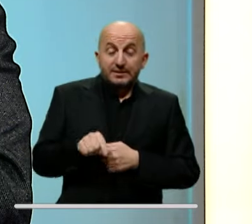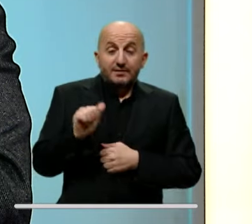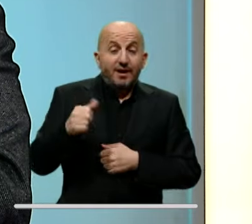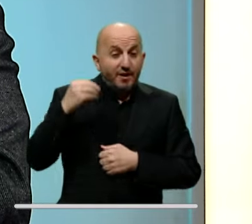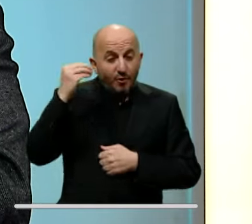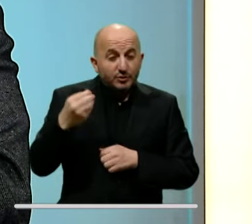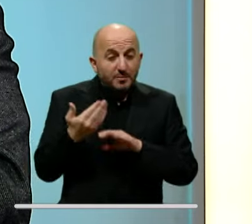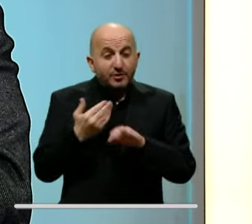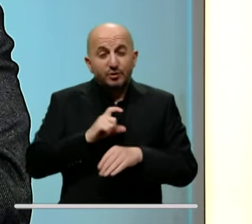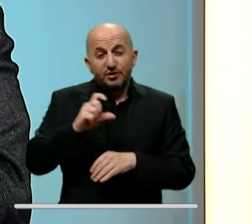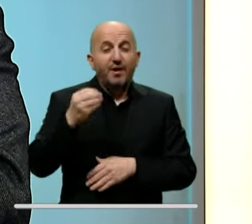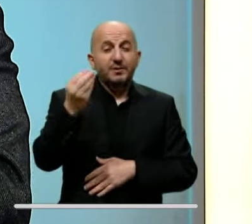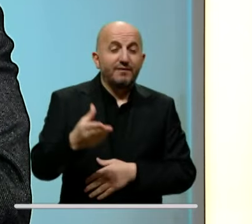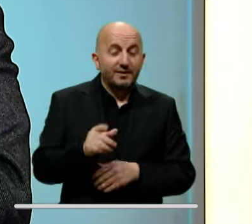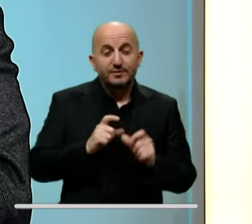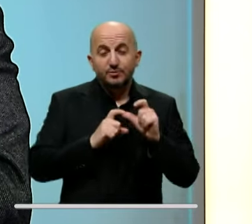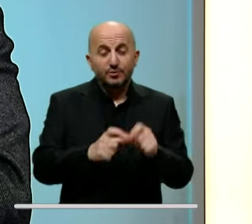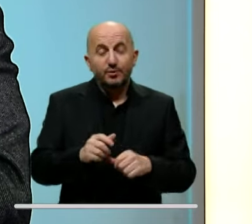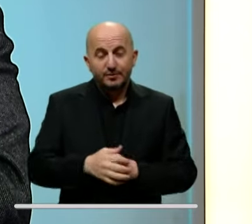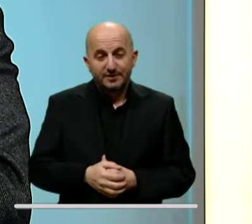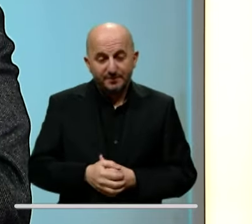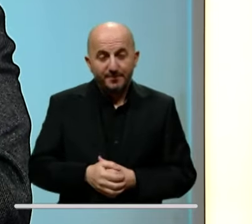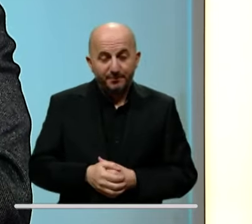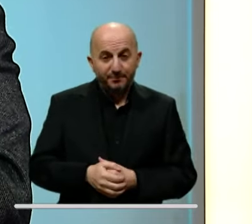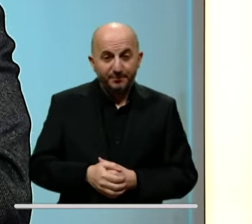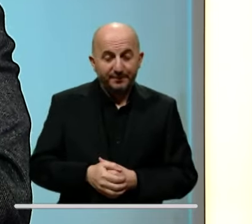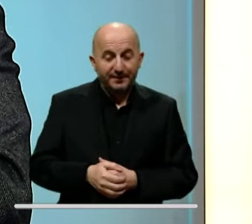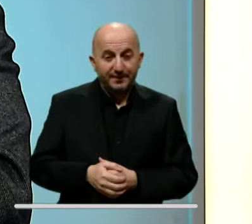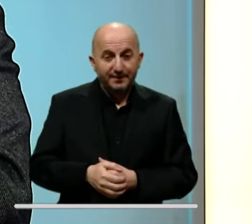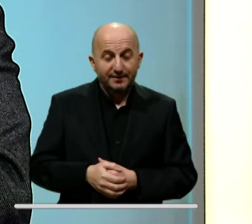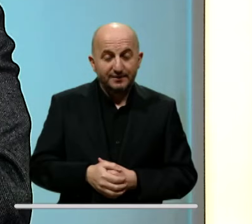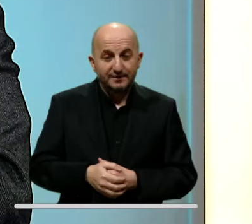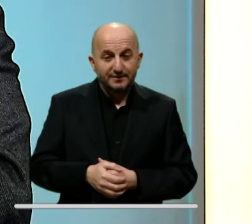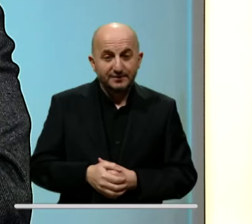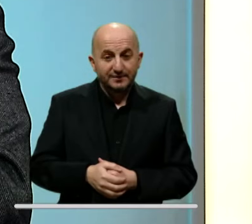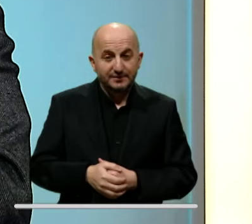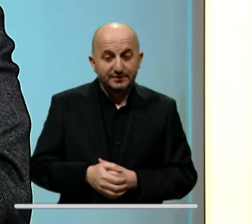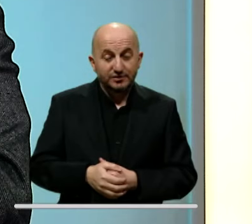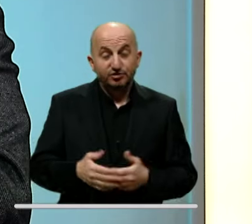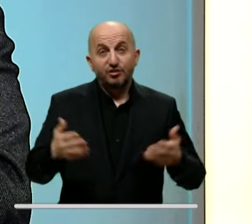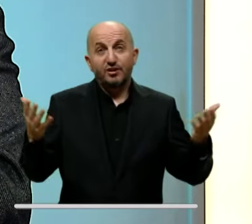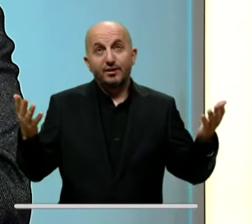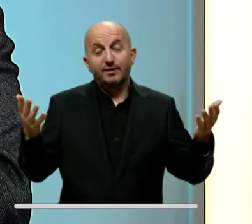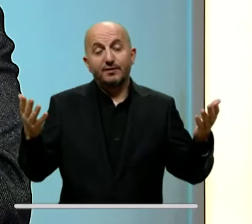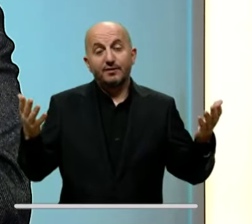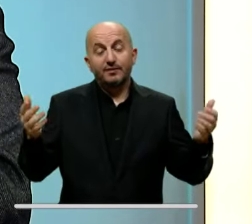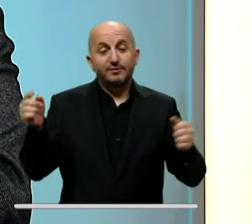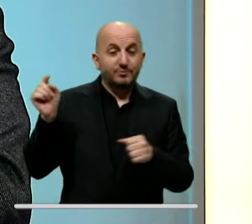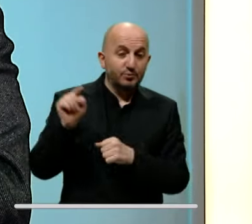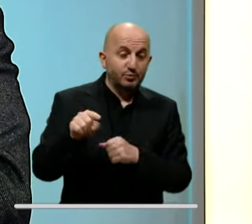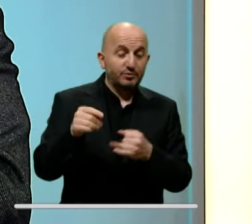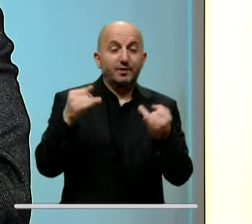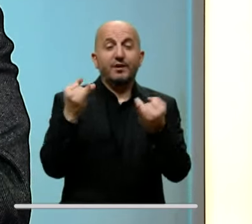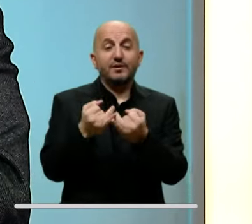hocam biraz önce cevabını verdik Bu sorunun Aslında değil mi Aynen yani eee İnşallah bu